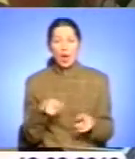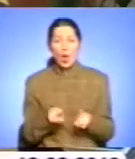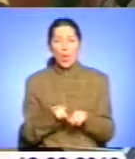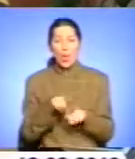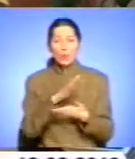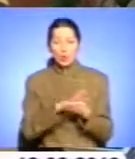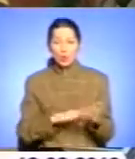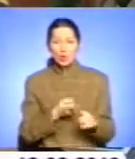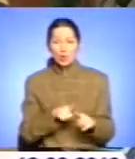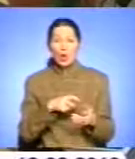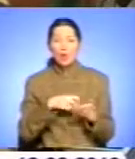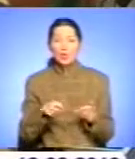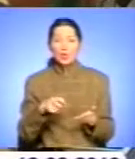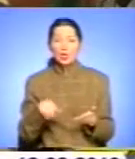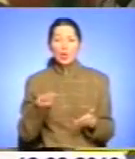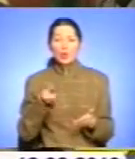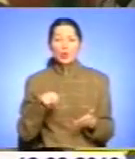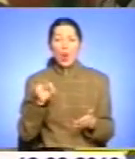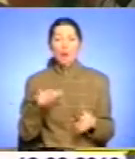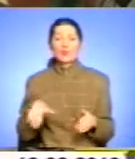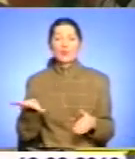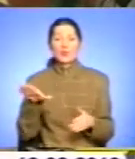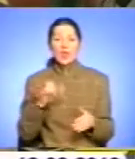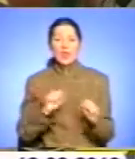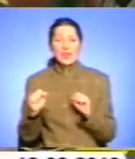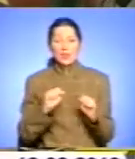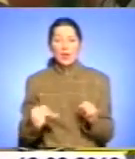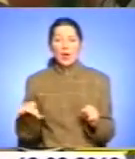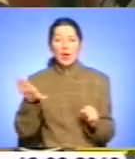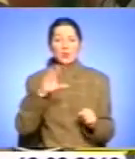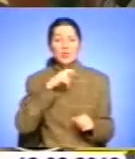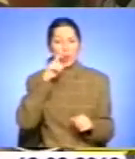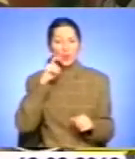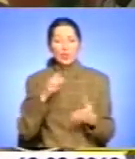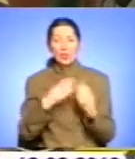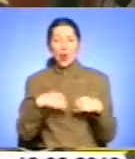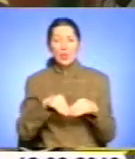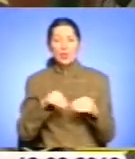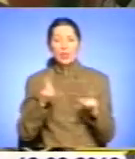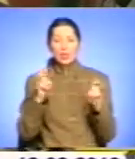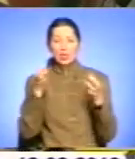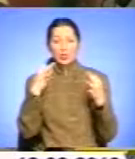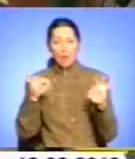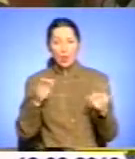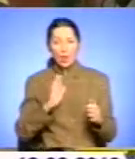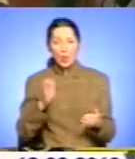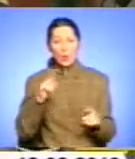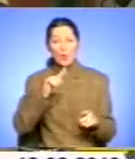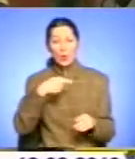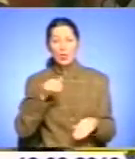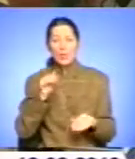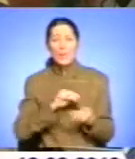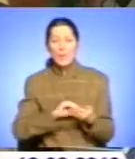до всеукраїнського керівника Всеукраїнського об'єднання «Свобода» буду вимагати письмового підтвердження